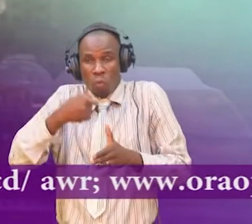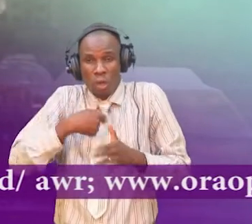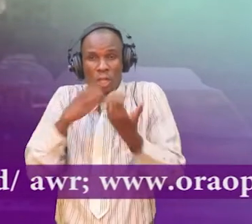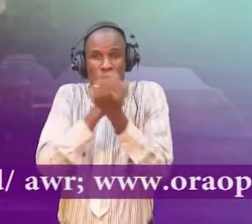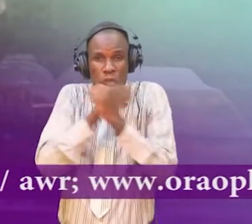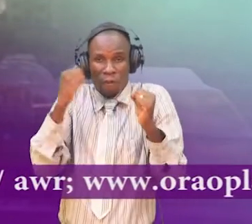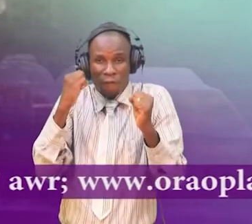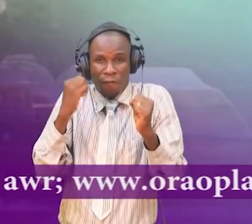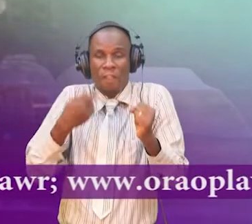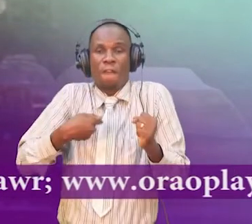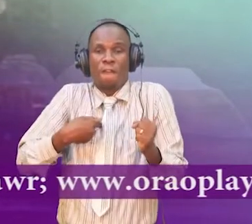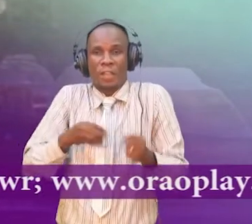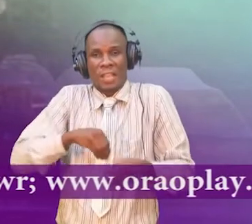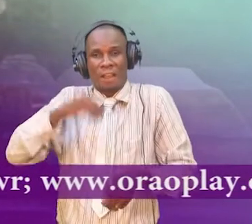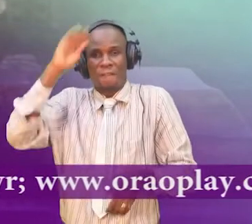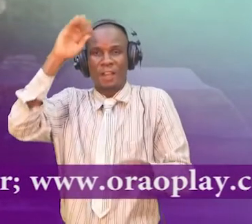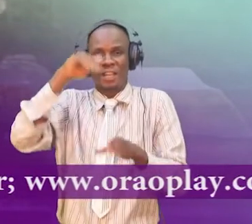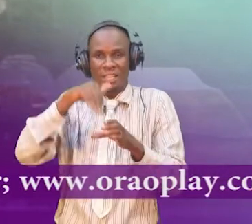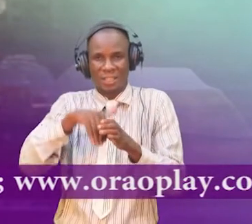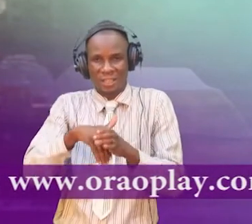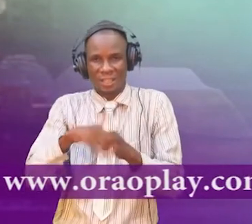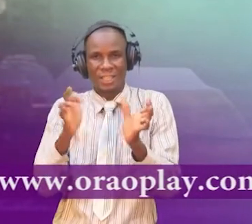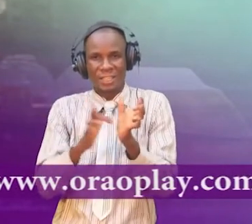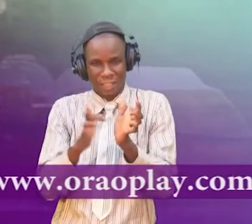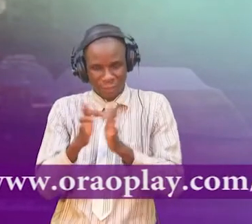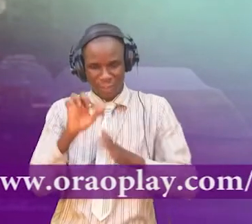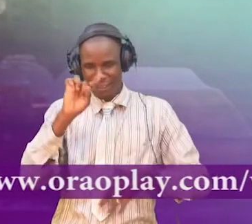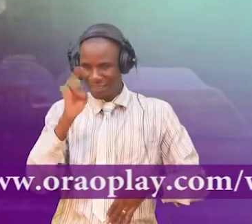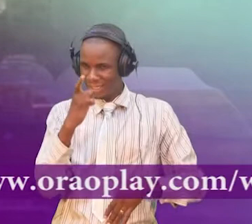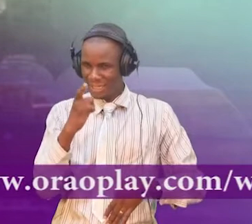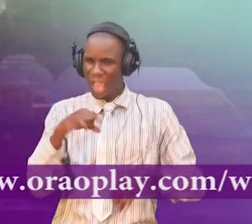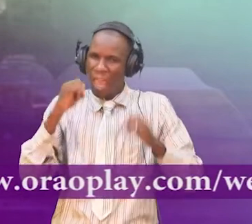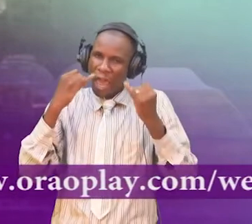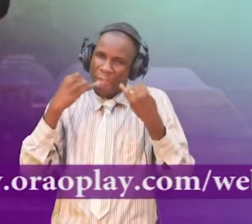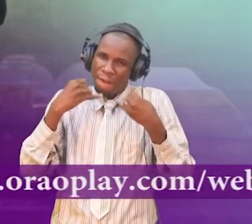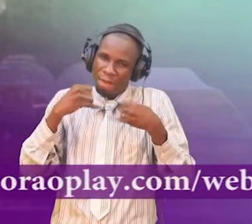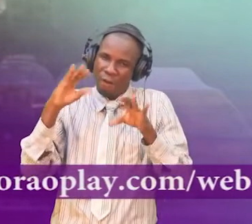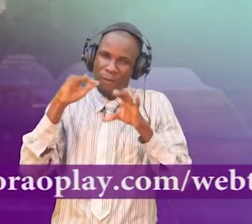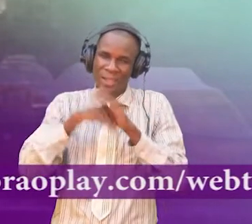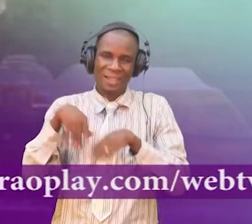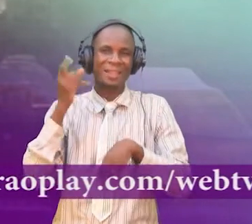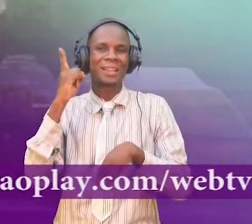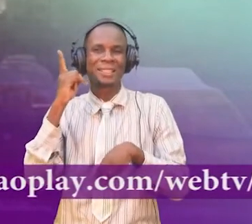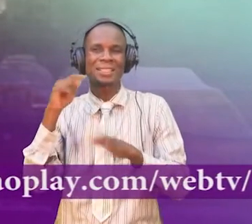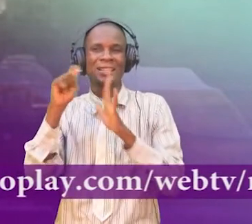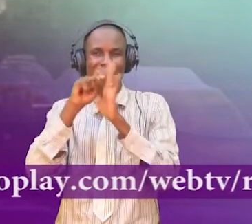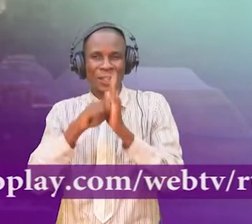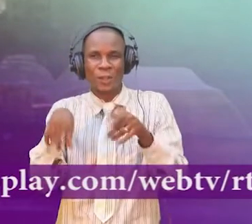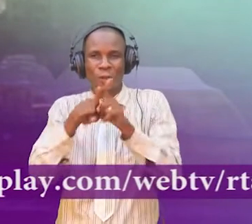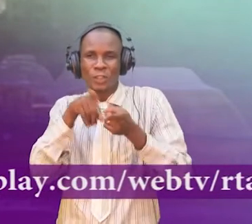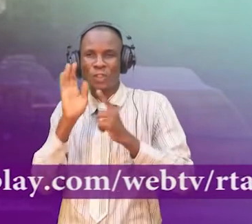Yango eko kisi penza mosala o Yesu asali pona mokili mobimba. Ekulusu ezali kolaksa